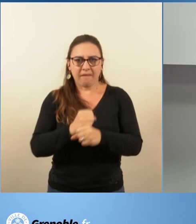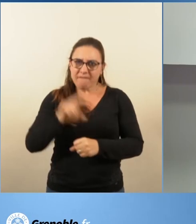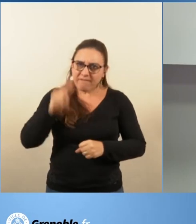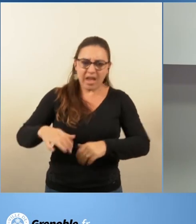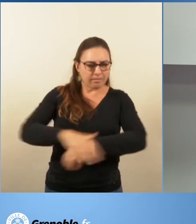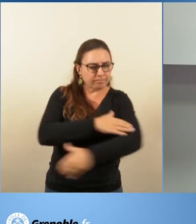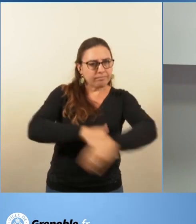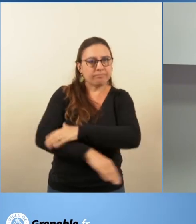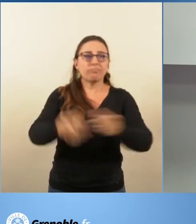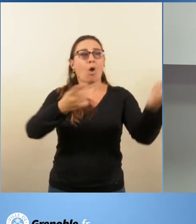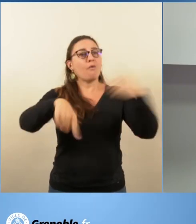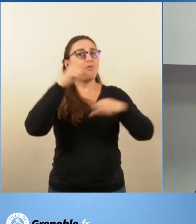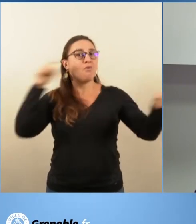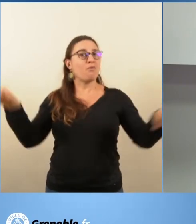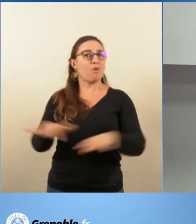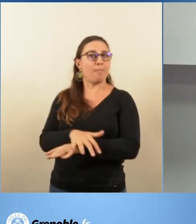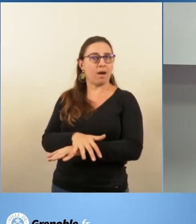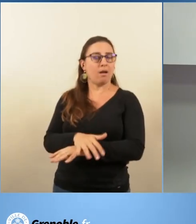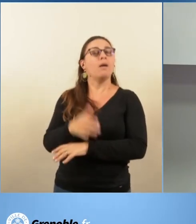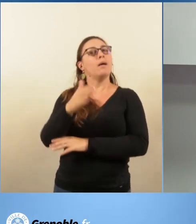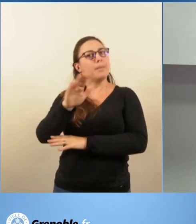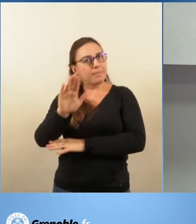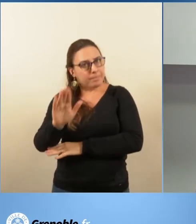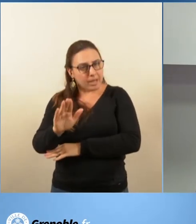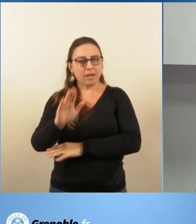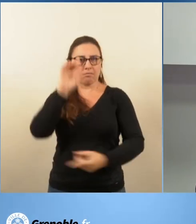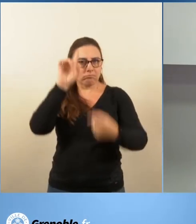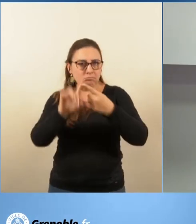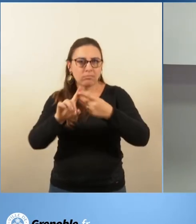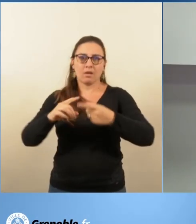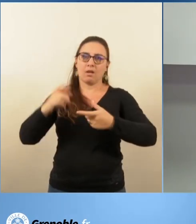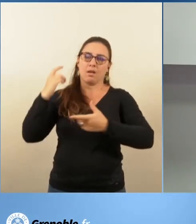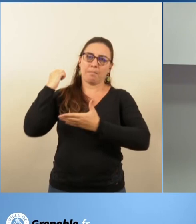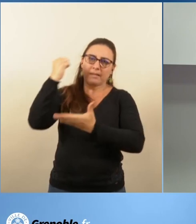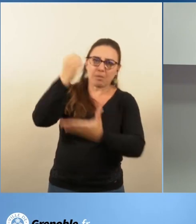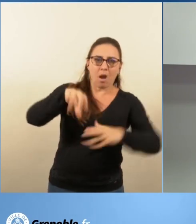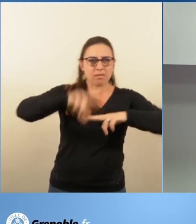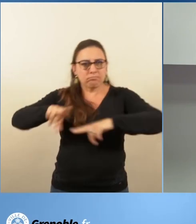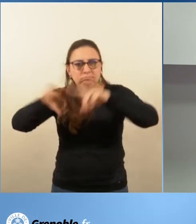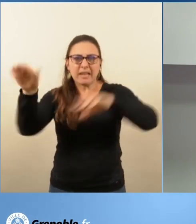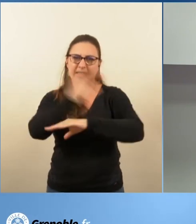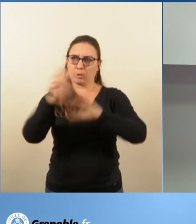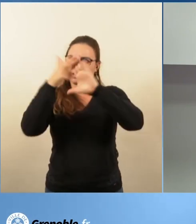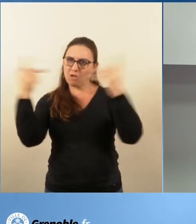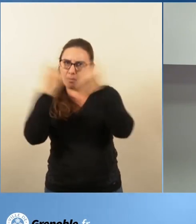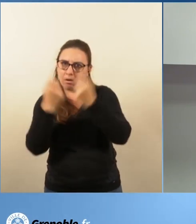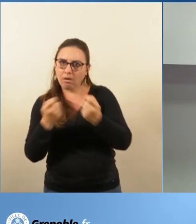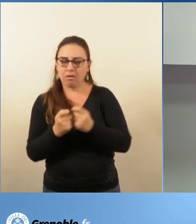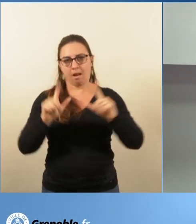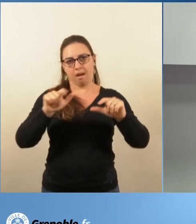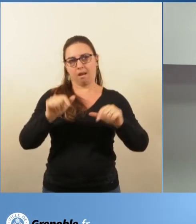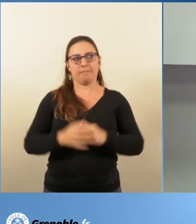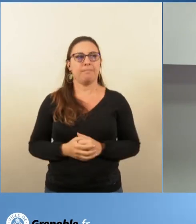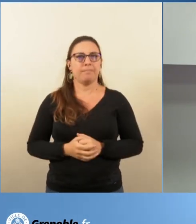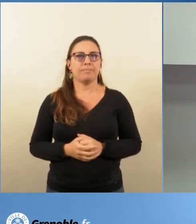travail qui ne se voit pas mais qui fait partie de l'entretien du patrimoine des exigences de sécurité qui est important parce que